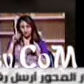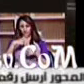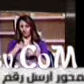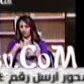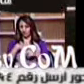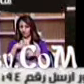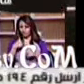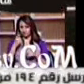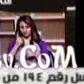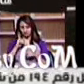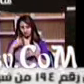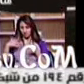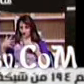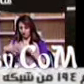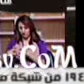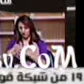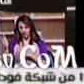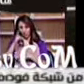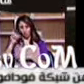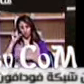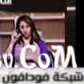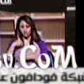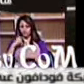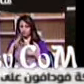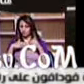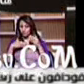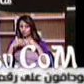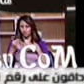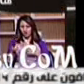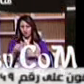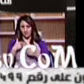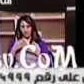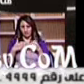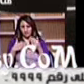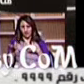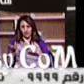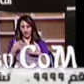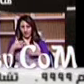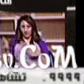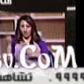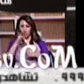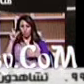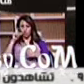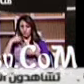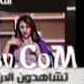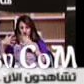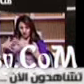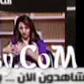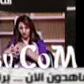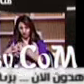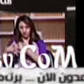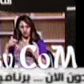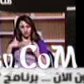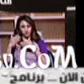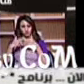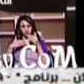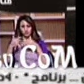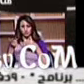كنت بتضايق شويه دلوقتي حاجه تضحك لان يعني ايه علاقتي انا بجماعه الاخوان المسلمين وايه علاقتي بحزب البناء